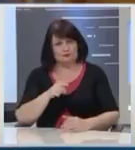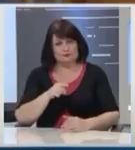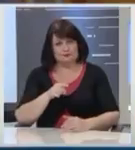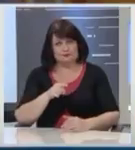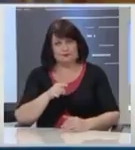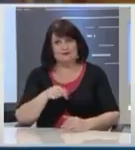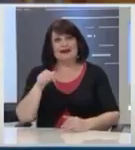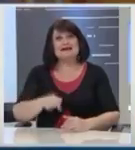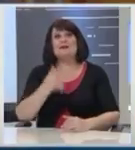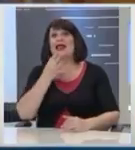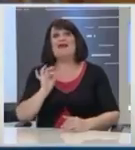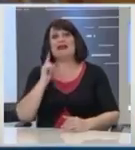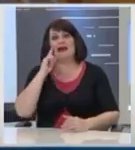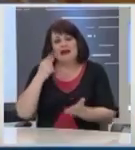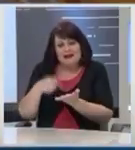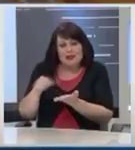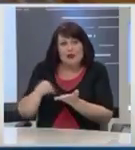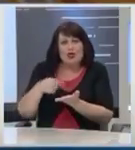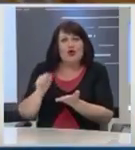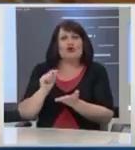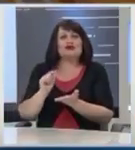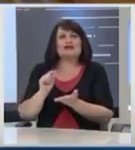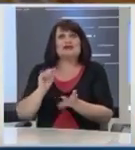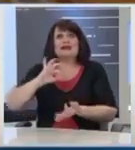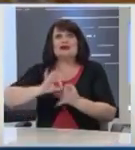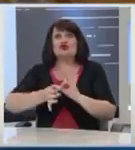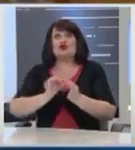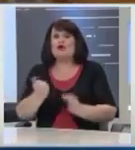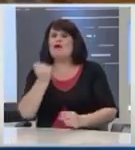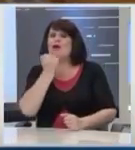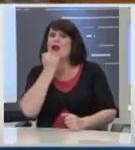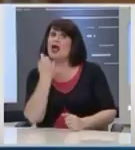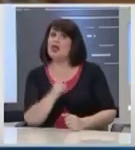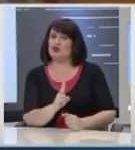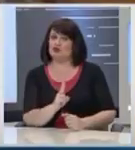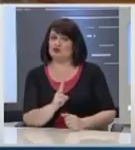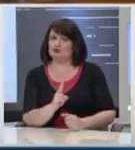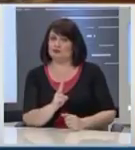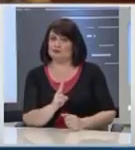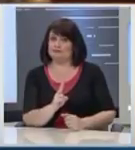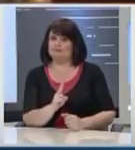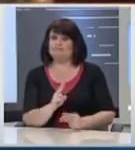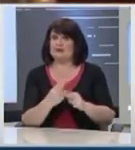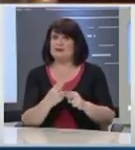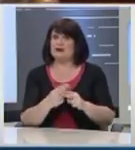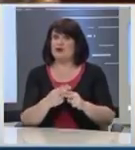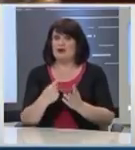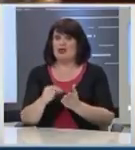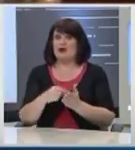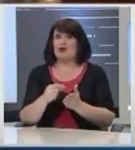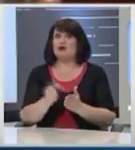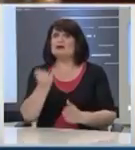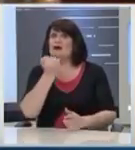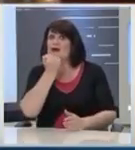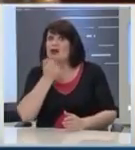είχατε σήμερα την ευκαιρία να διορθώσετε ένα ιστορικό ατόπιμα που διαπράξατε. Και να διορθώσετε ένα ιστορικό